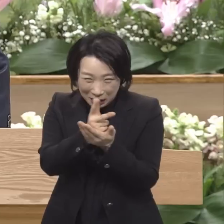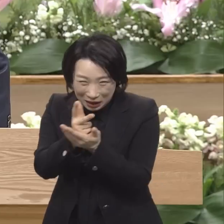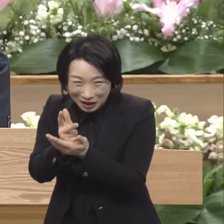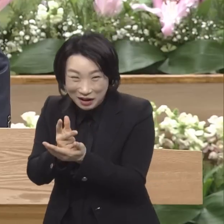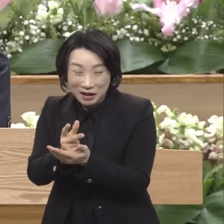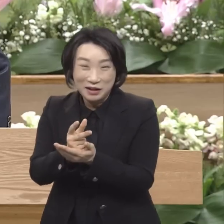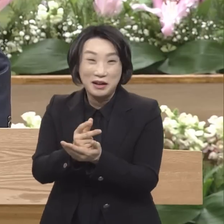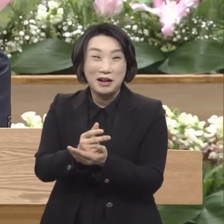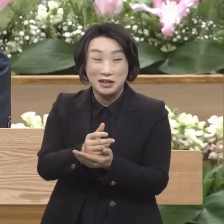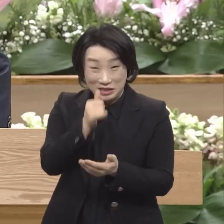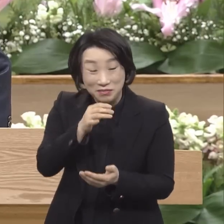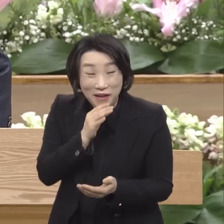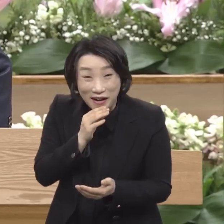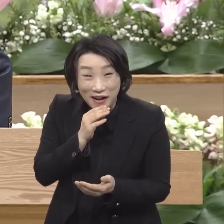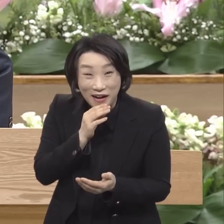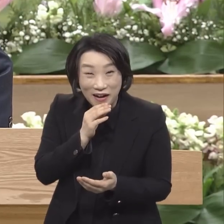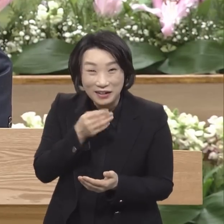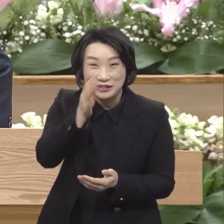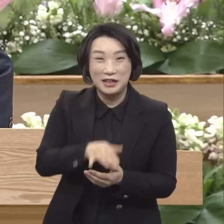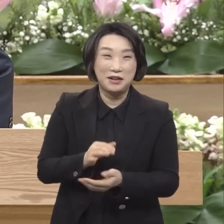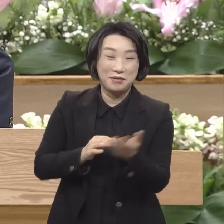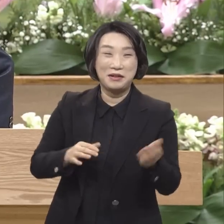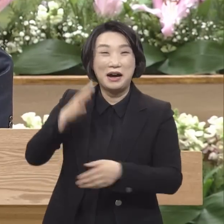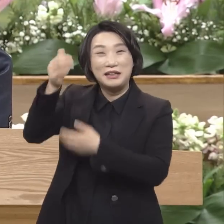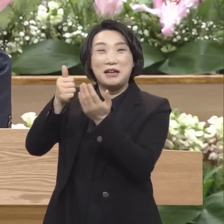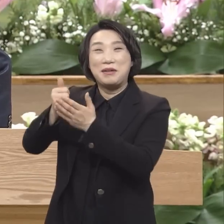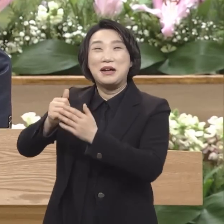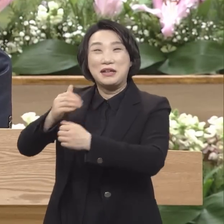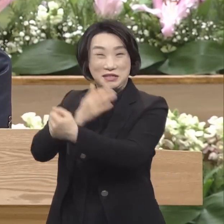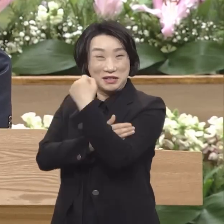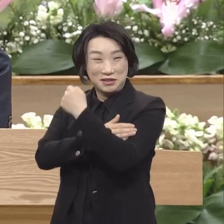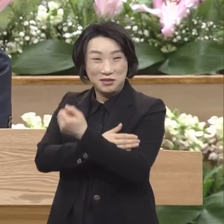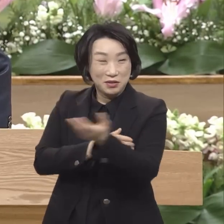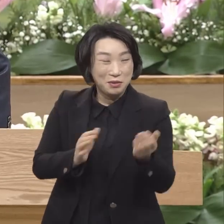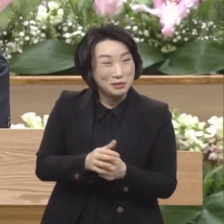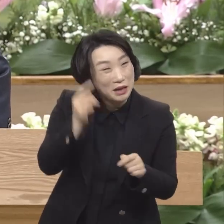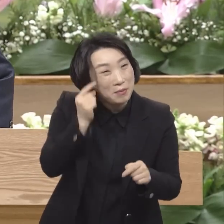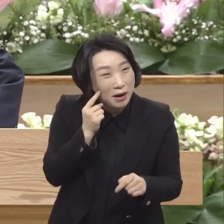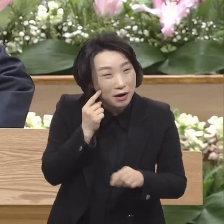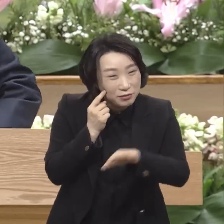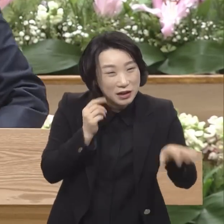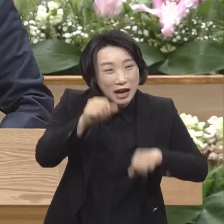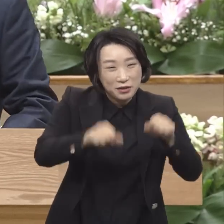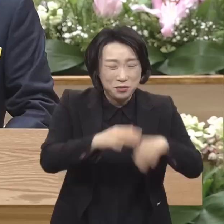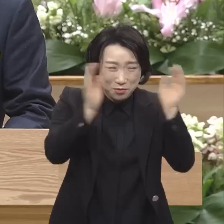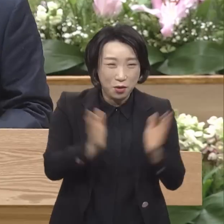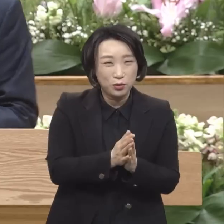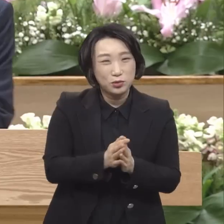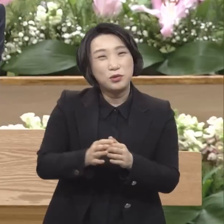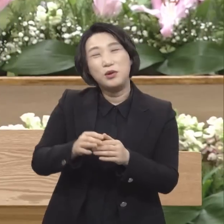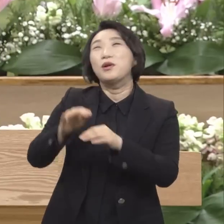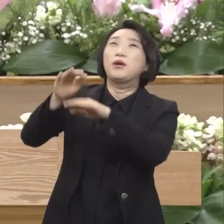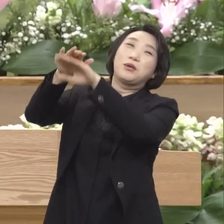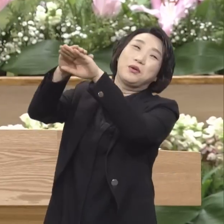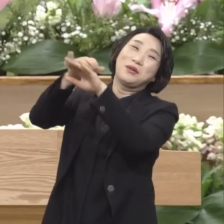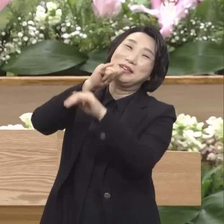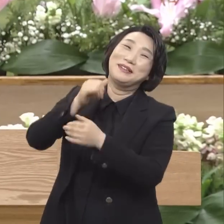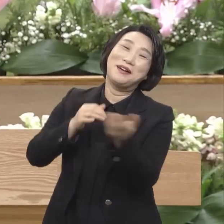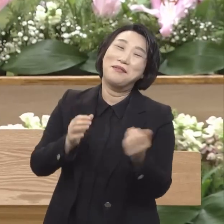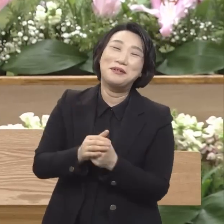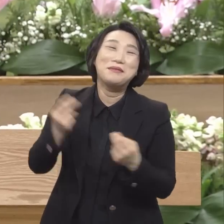이거 지금 얼마나 하나님의 그 전지하신 능력 앞에 미개한 것인가 판단 한번 해보세요. 이게 숨길 수